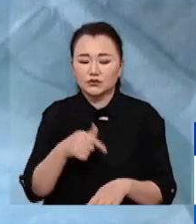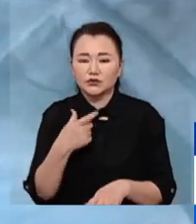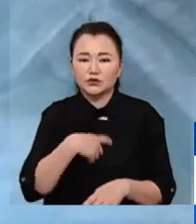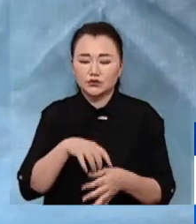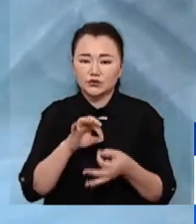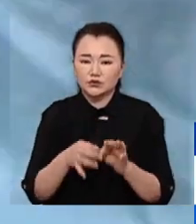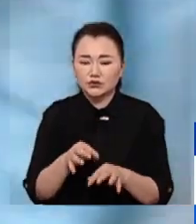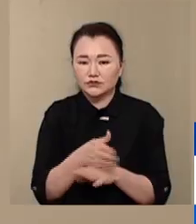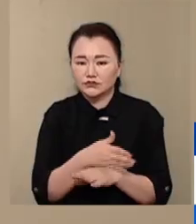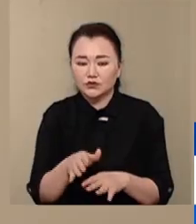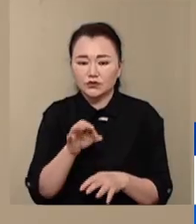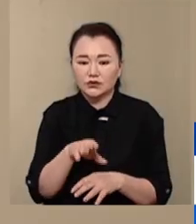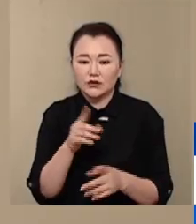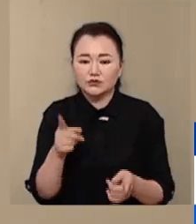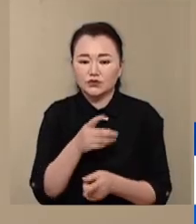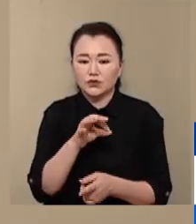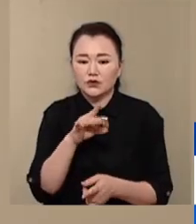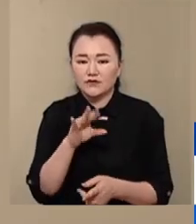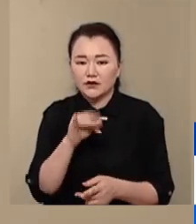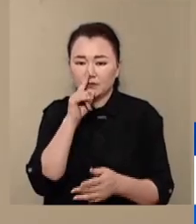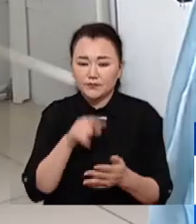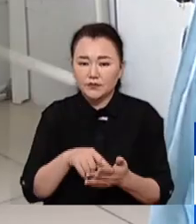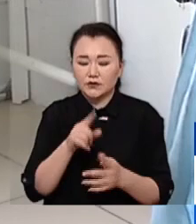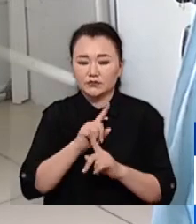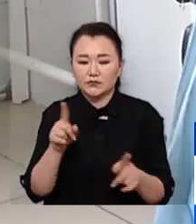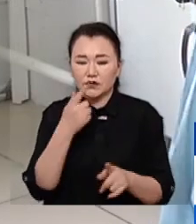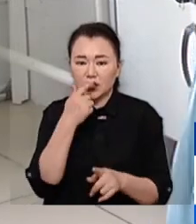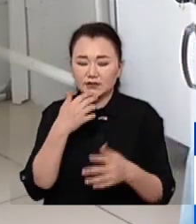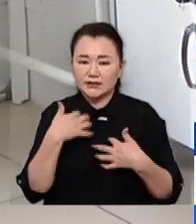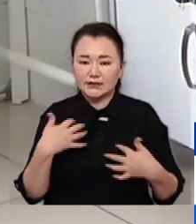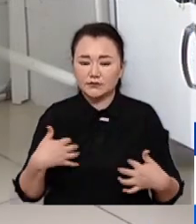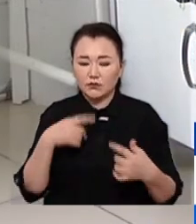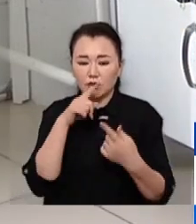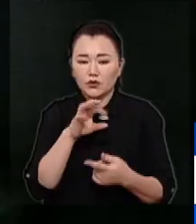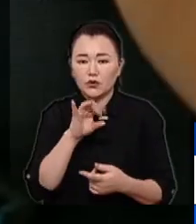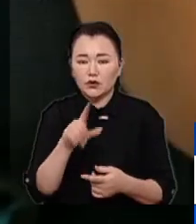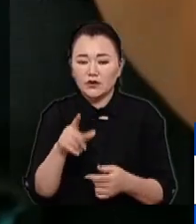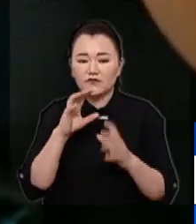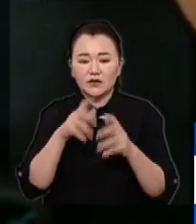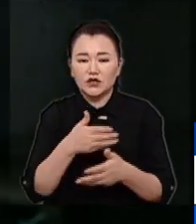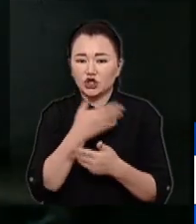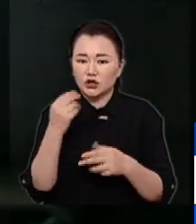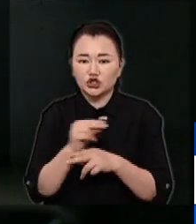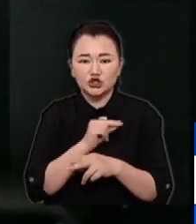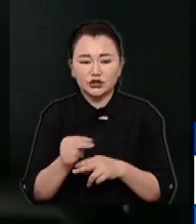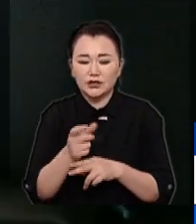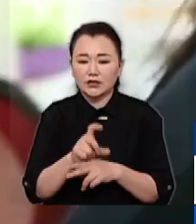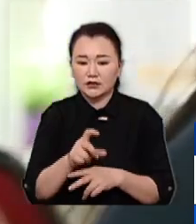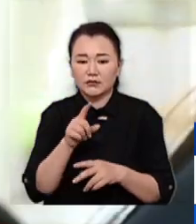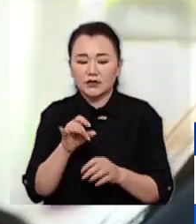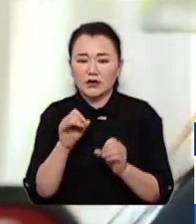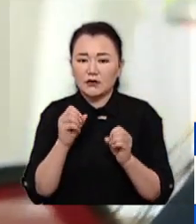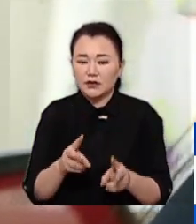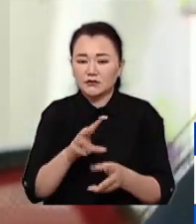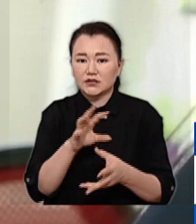сложно отличить от обычного ОРВИ, пока не проявится специфичная красная сыпь. Против кори в мире не существует лечения, этим она и опасна.